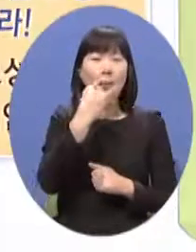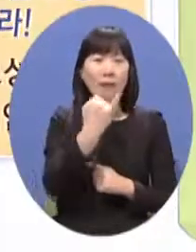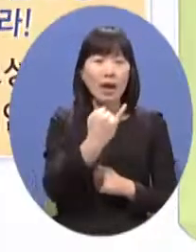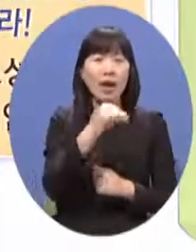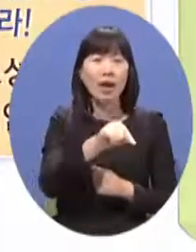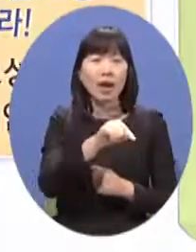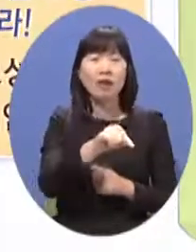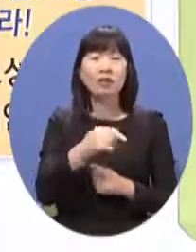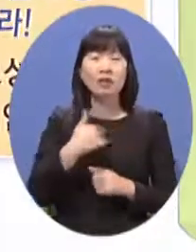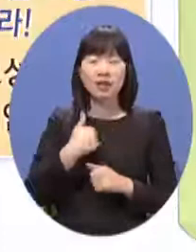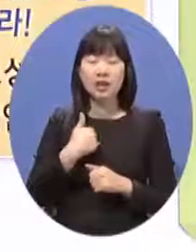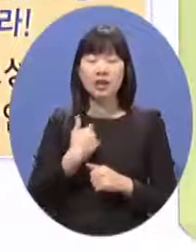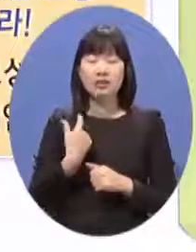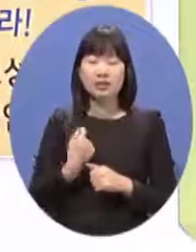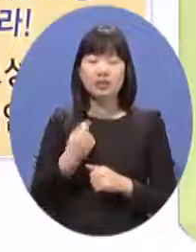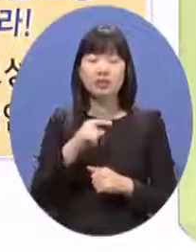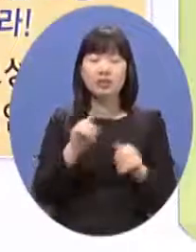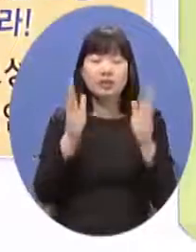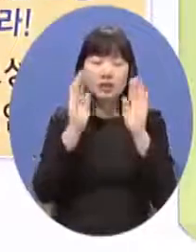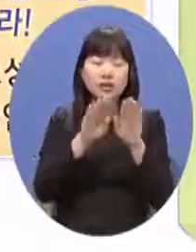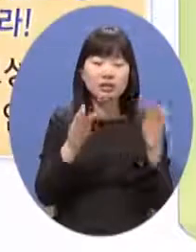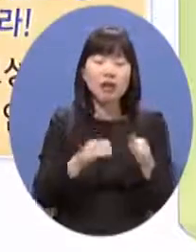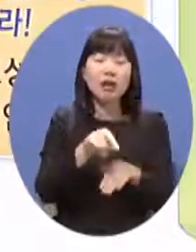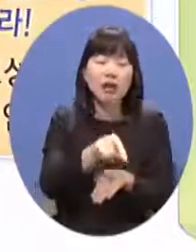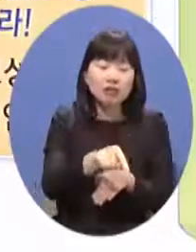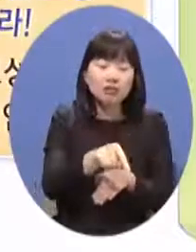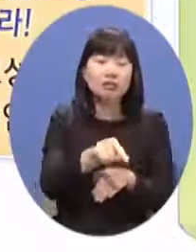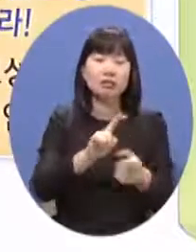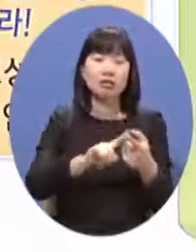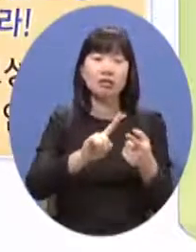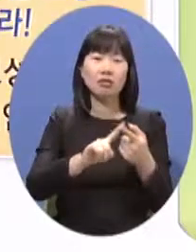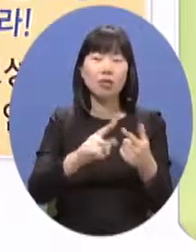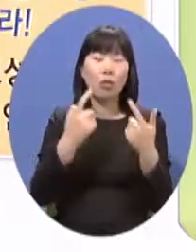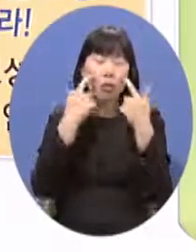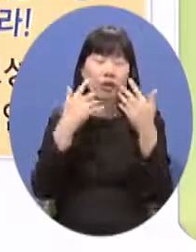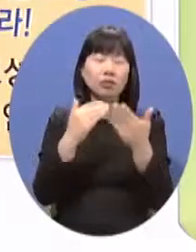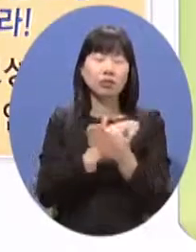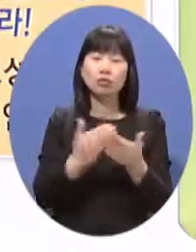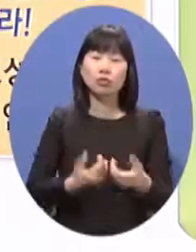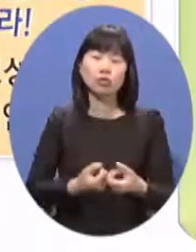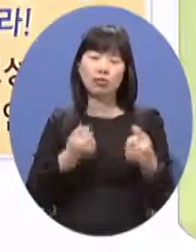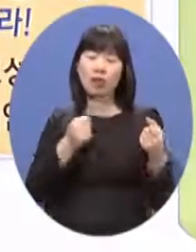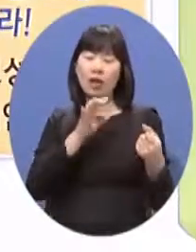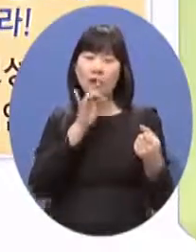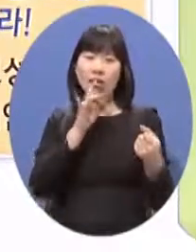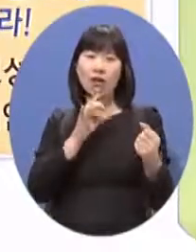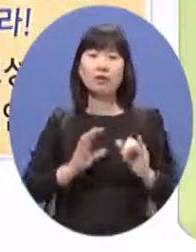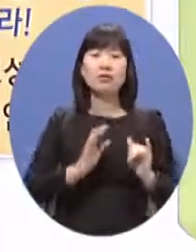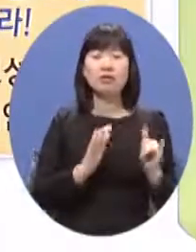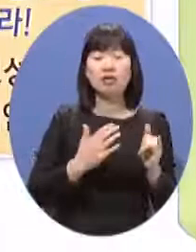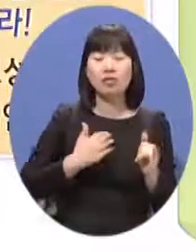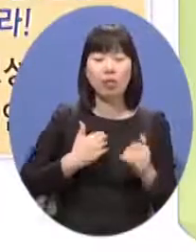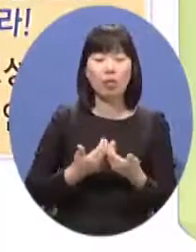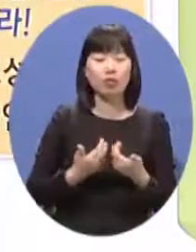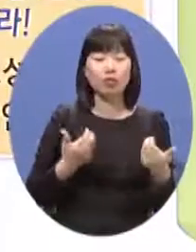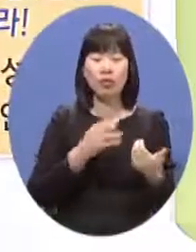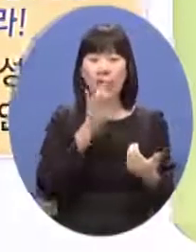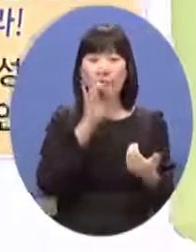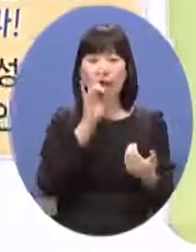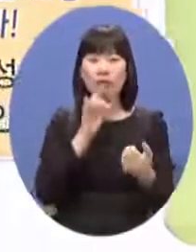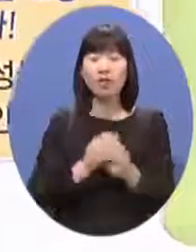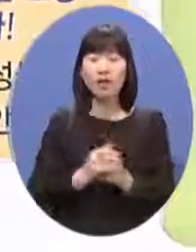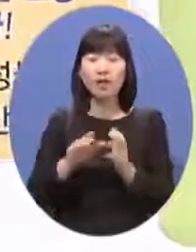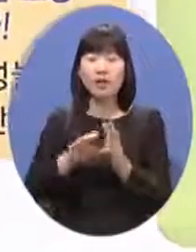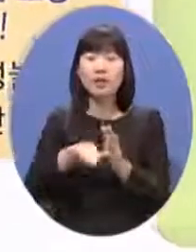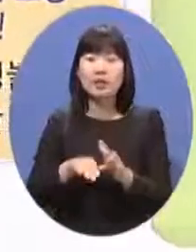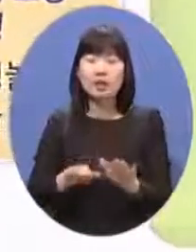엄마다. 나는 나고 책상은 책상이다. 이런 거를 모를 때입니다. 네네. 그러니까 나와 세상의 구별이 안 되는 시기예요. 네. 그러니까 이때